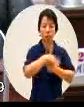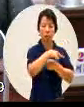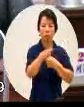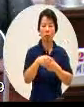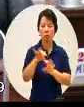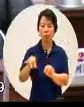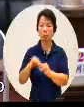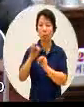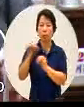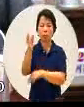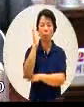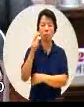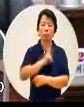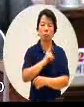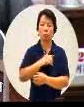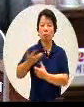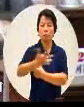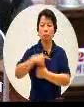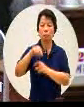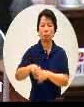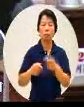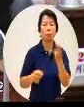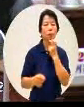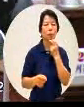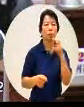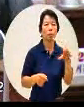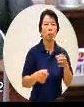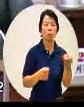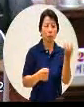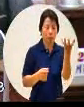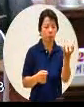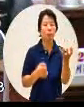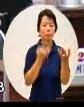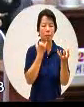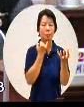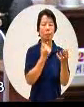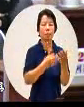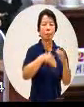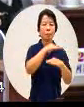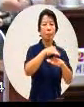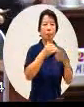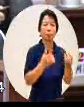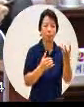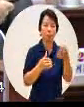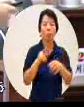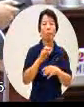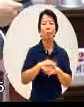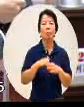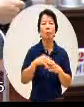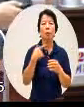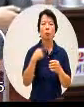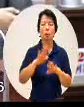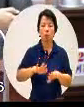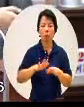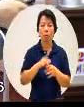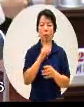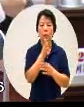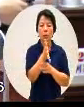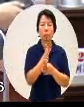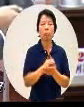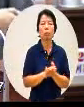的嘛啊現在就是中央給你的錢可以越多越好啊我希望你更努力可以越多越好我現在在問